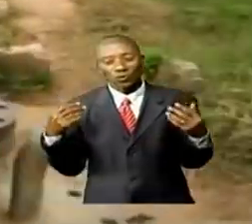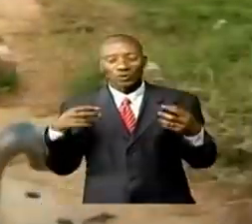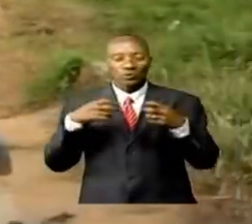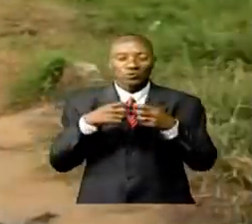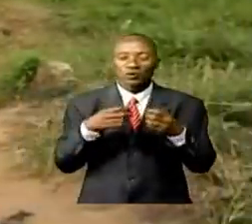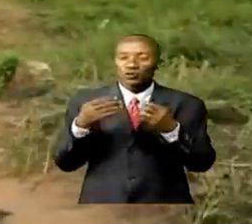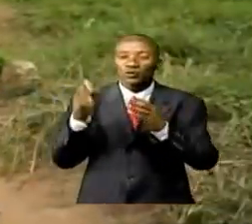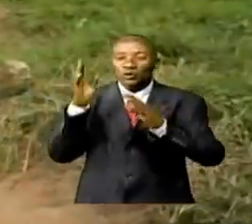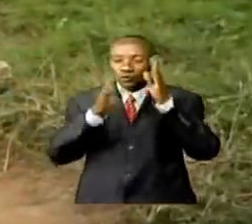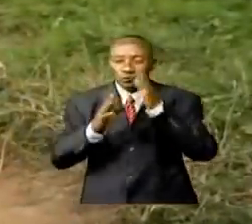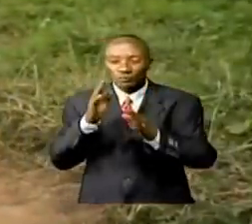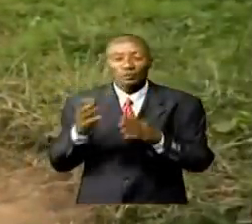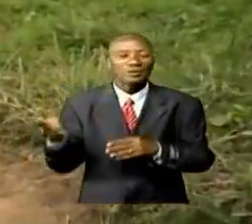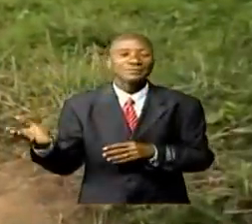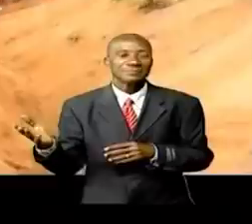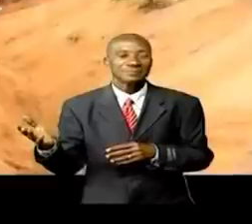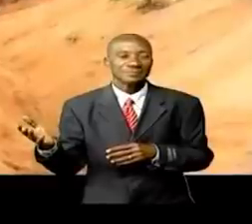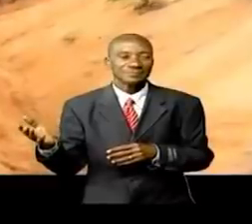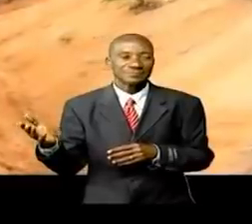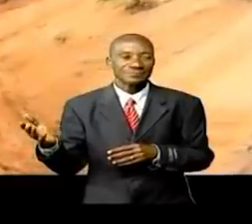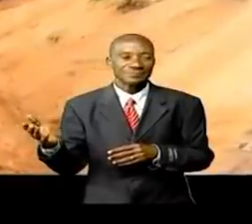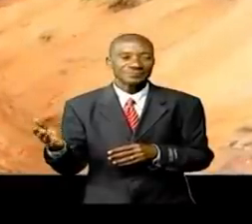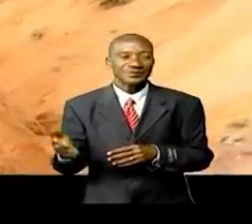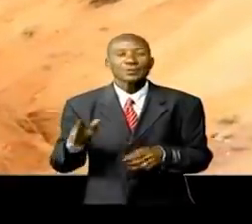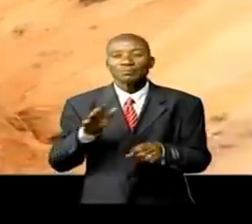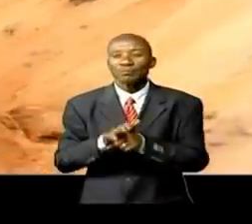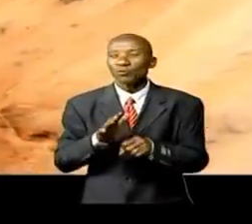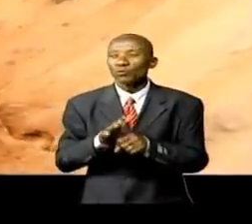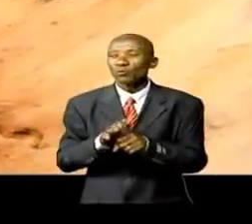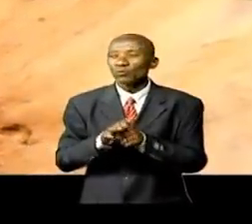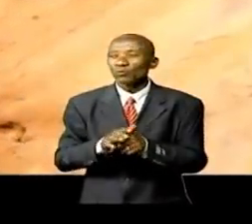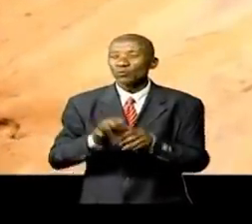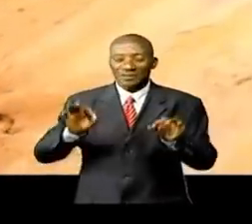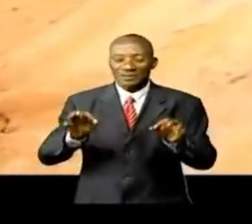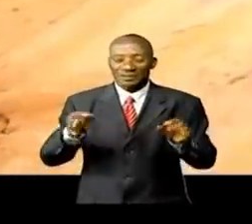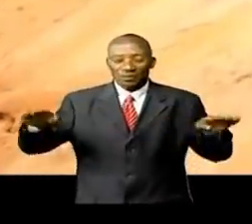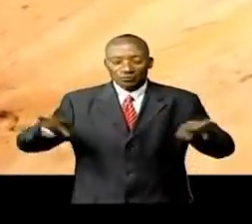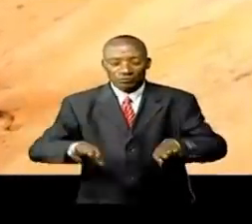invivable. Au total, 11 grosses têtes d'érosion causées par les pluies